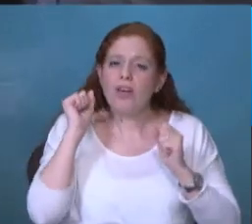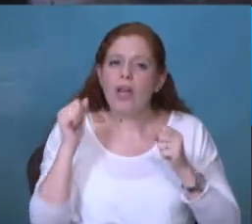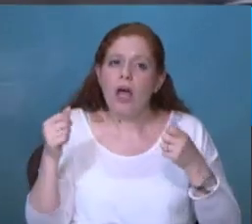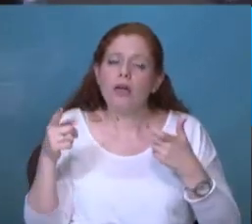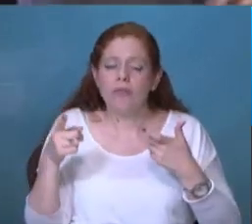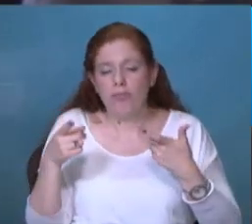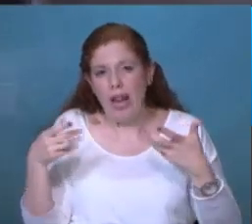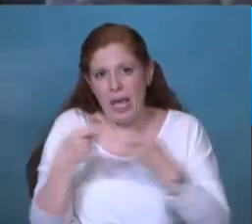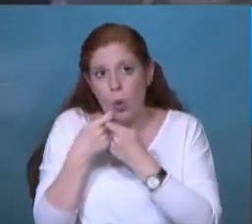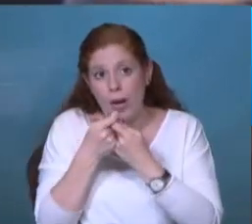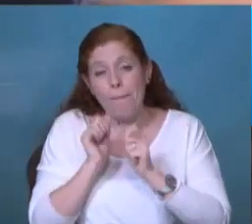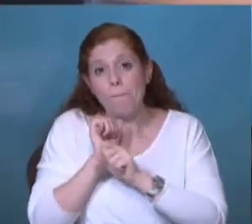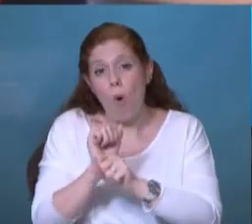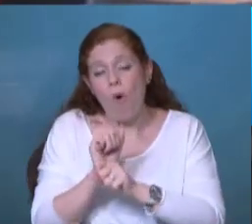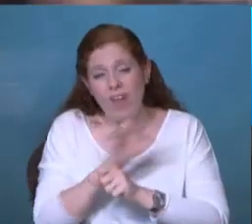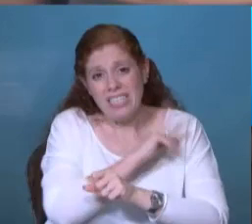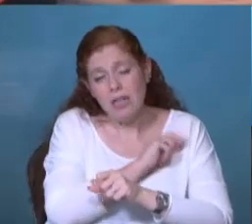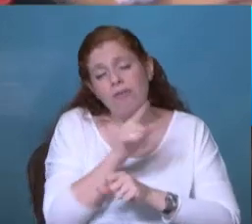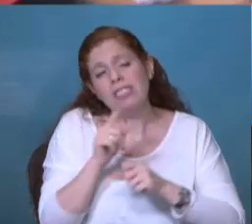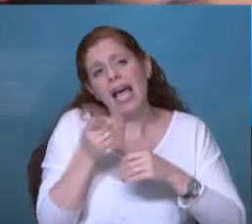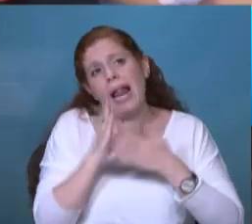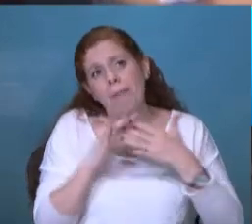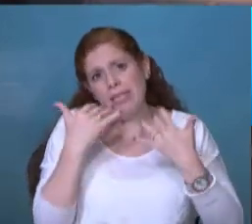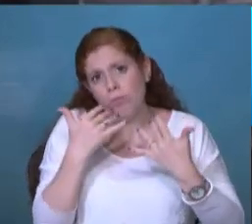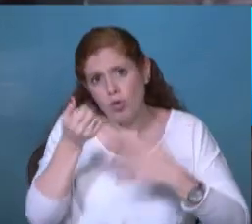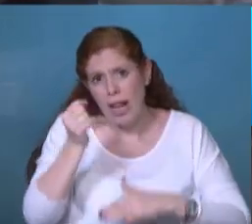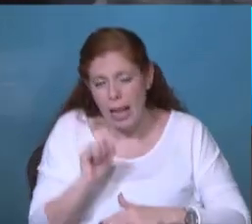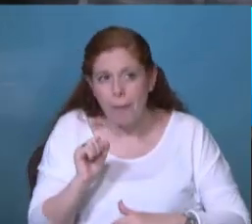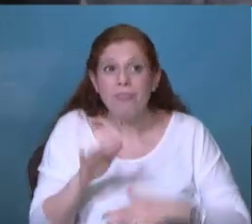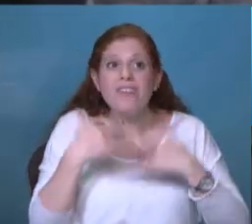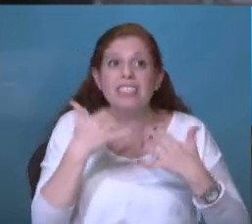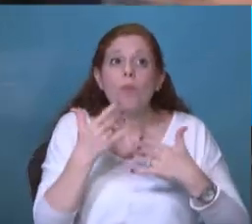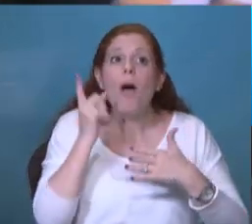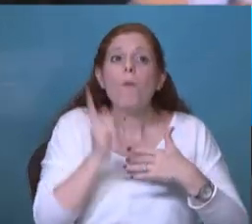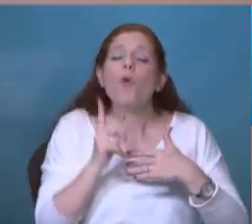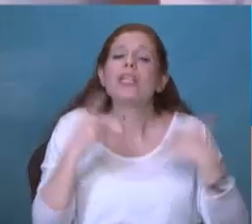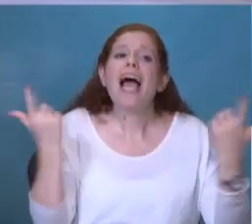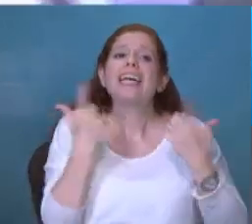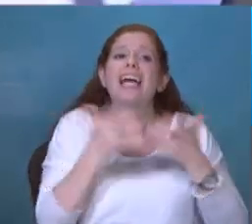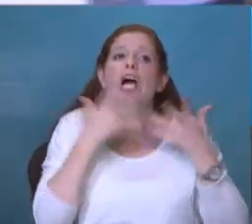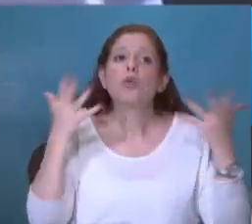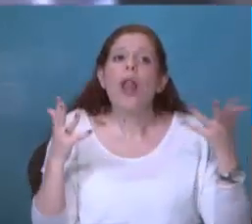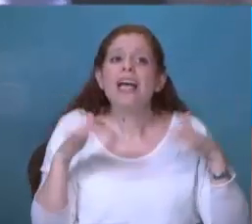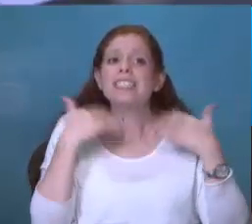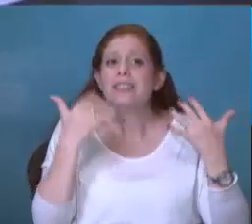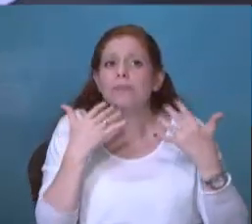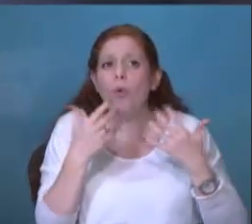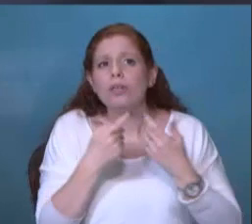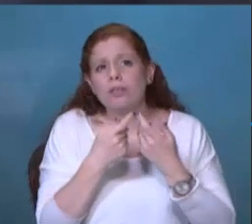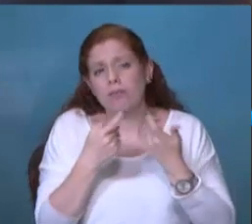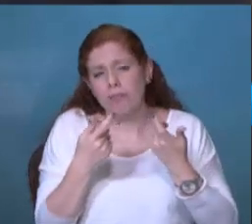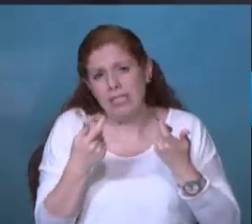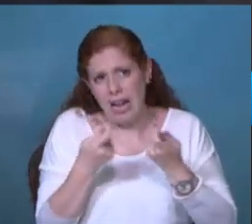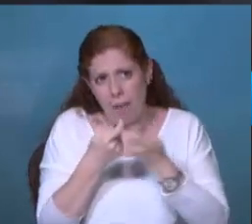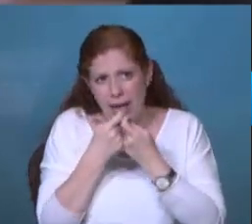פרו-פלסטינים. וזה אולי חלק מהסיפור של התיירים. והסיפור של התיירים היה אמור להיות חגיגה גדולה מאוד, סיפור בקרב המארגנים